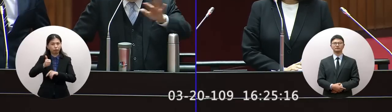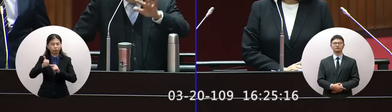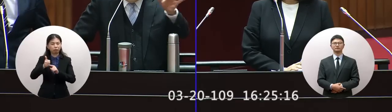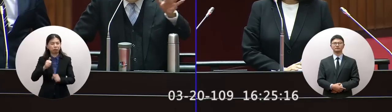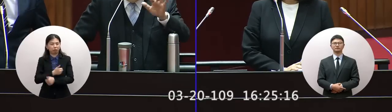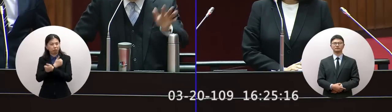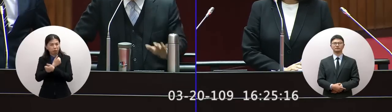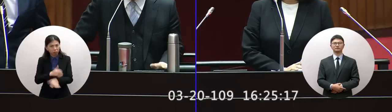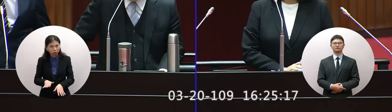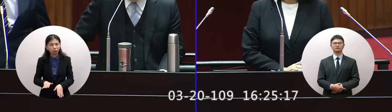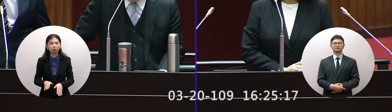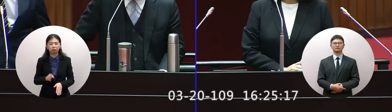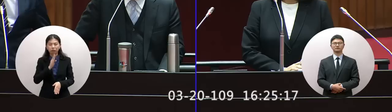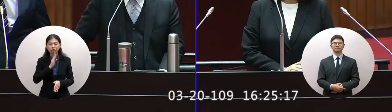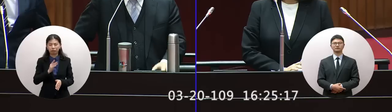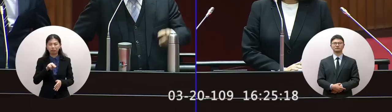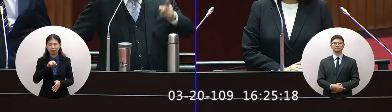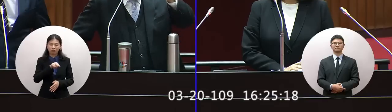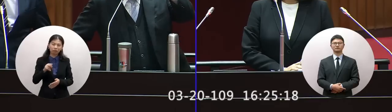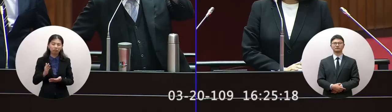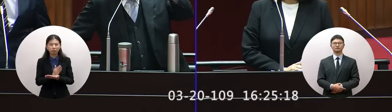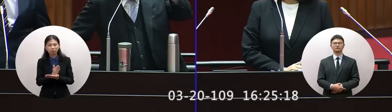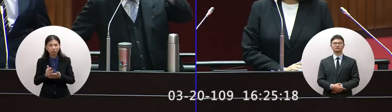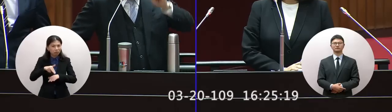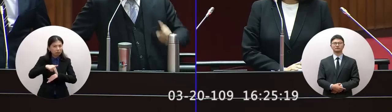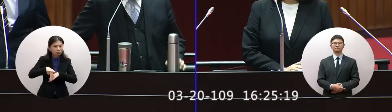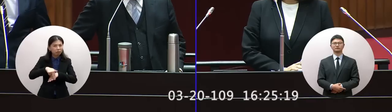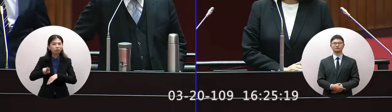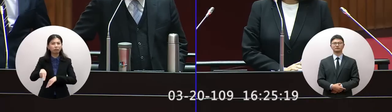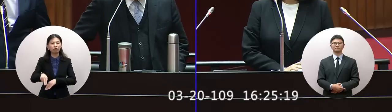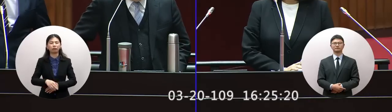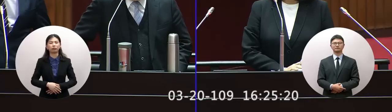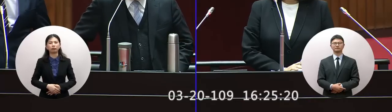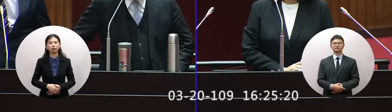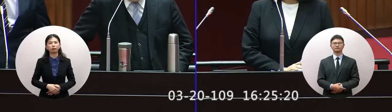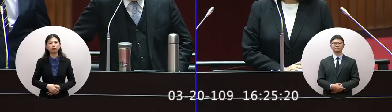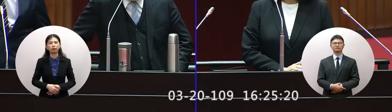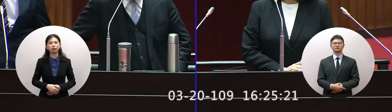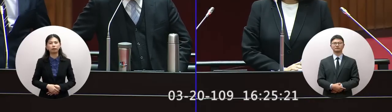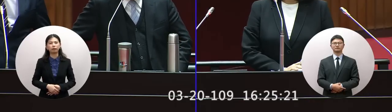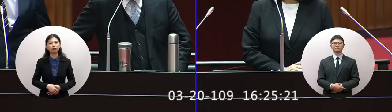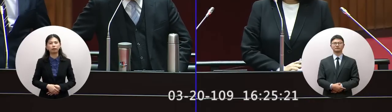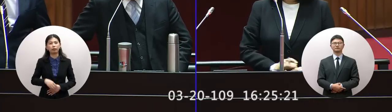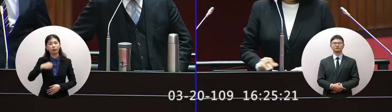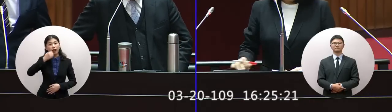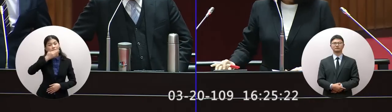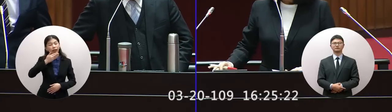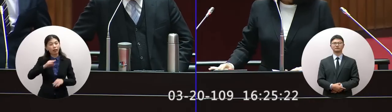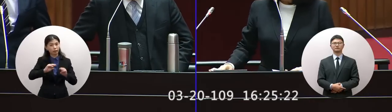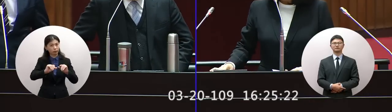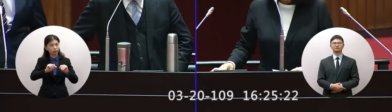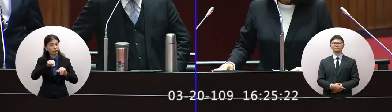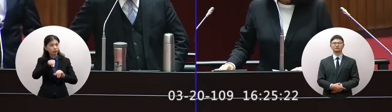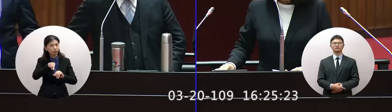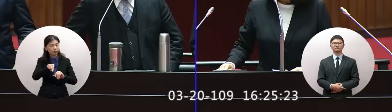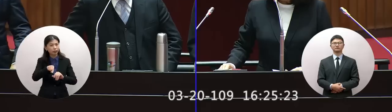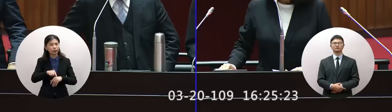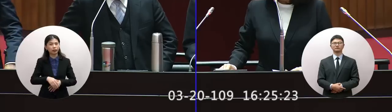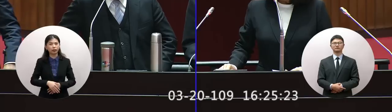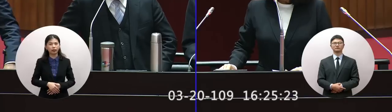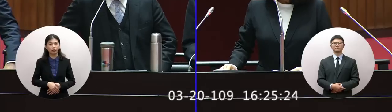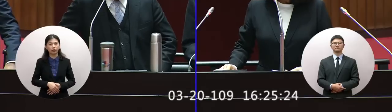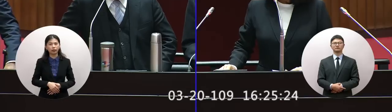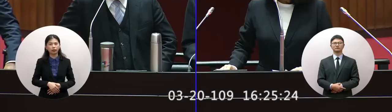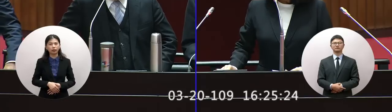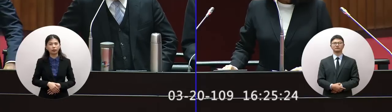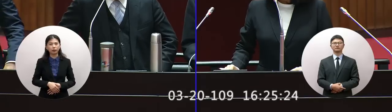看到不同的处理情况。那这个台塘土地是不是